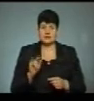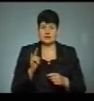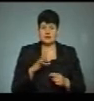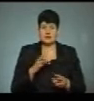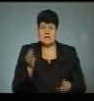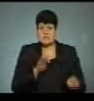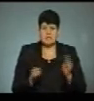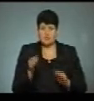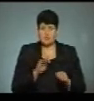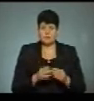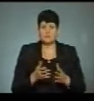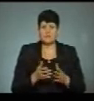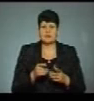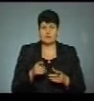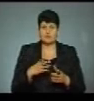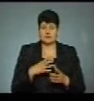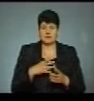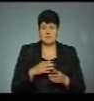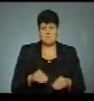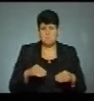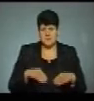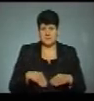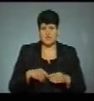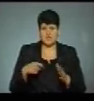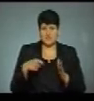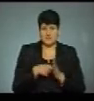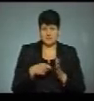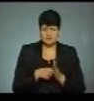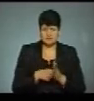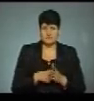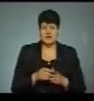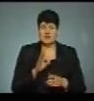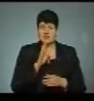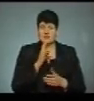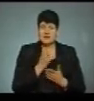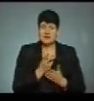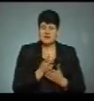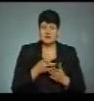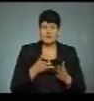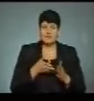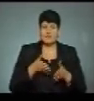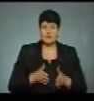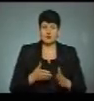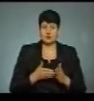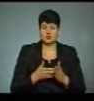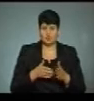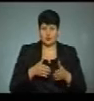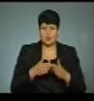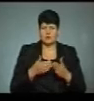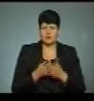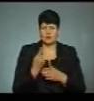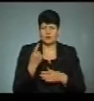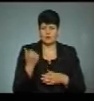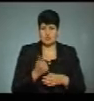замотане в ковдрочку. При ній були підгузки та суміш для годування. Розповідає, дівчинка лежатиме в пологовому щонайменше тиждень. Якщо її